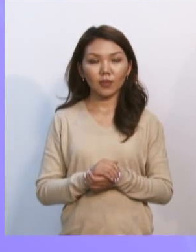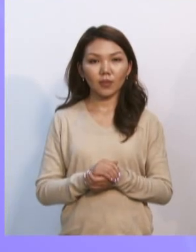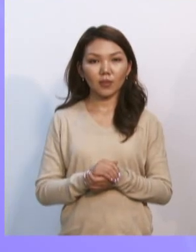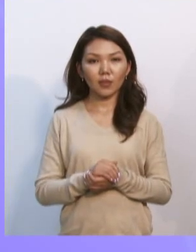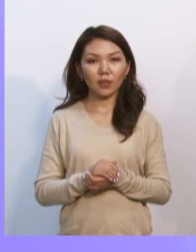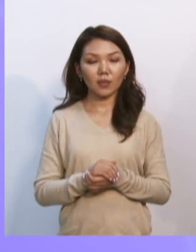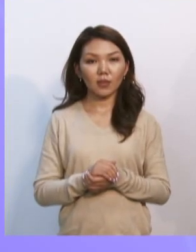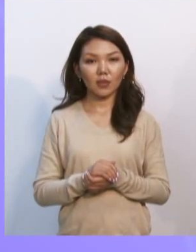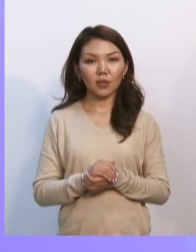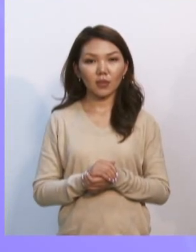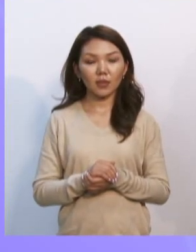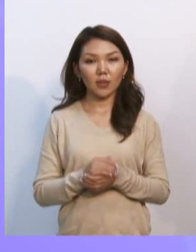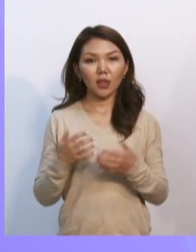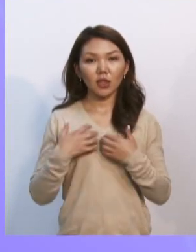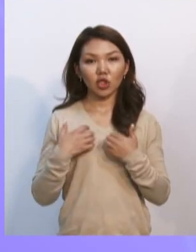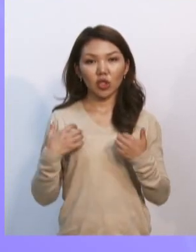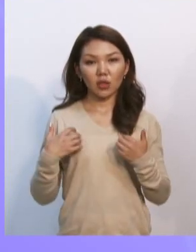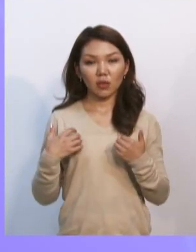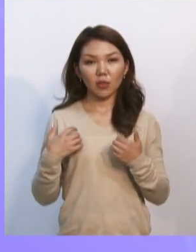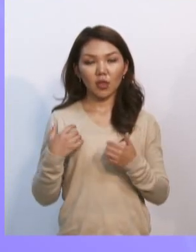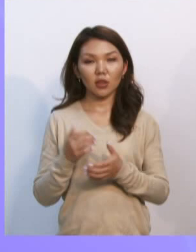Кезектеги жаныбардын үнүн угалы.